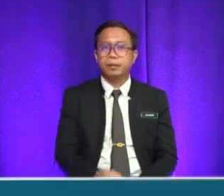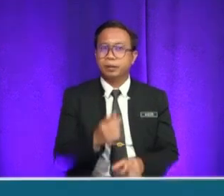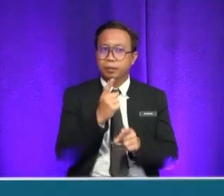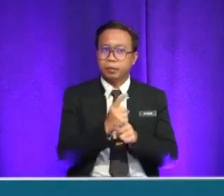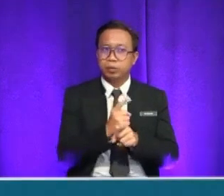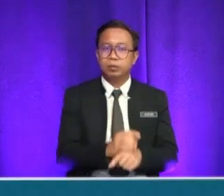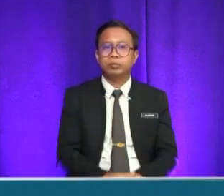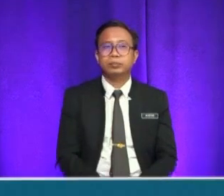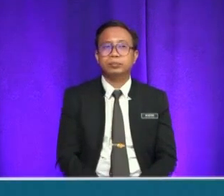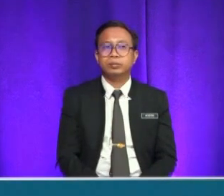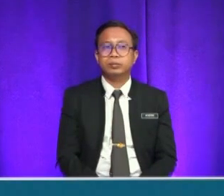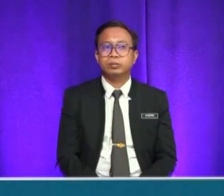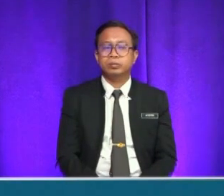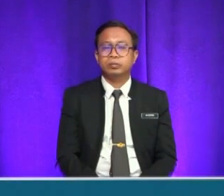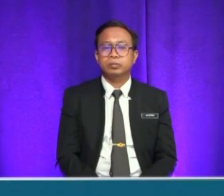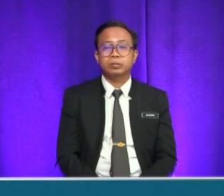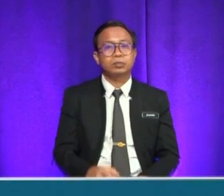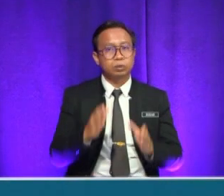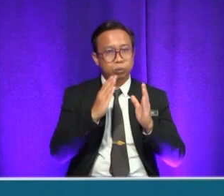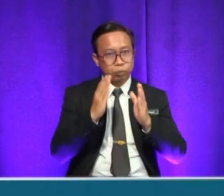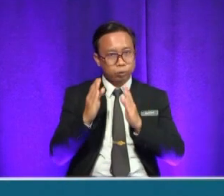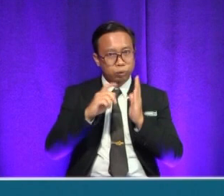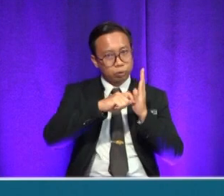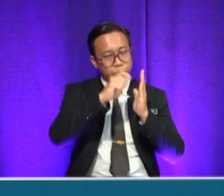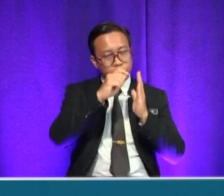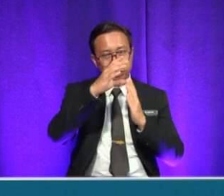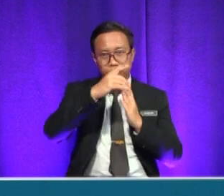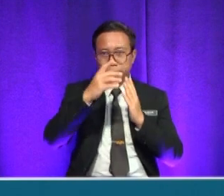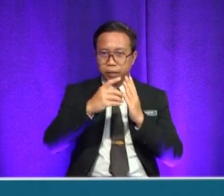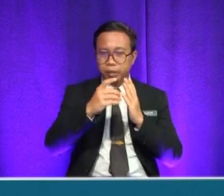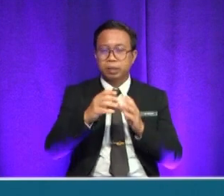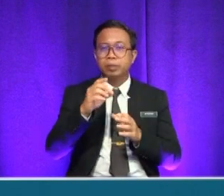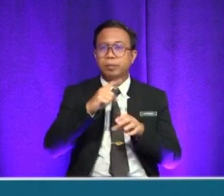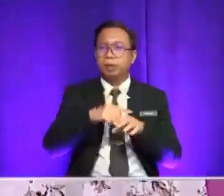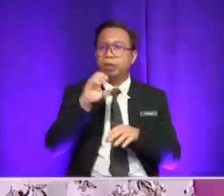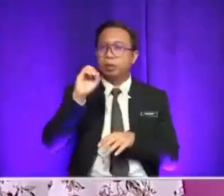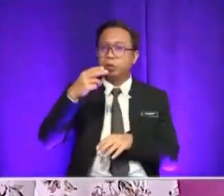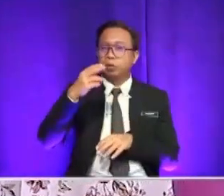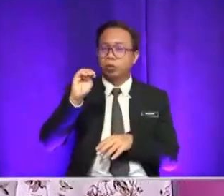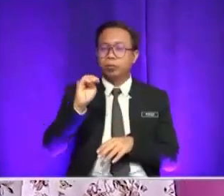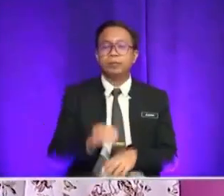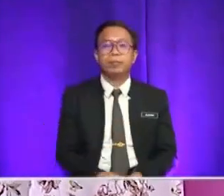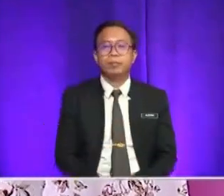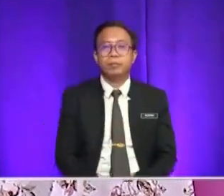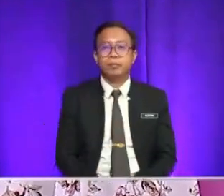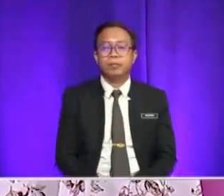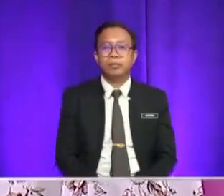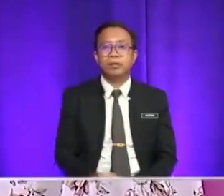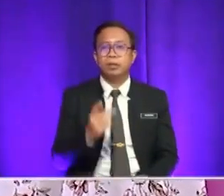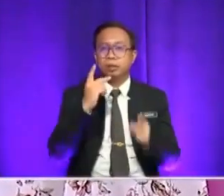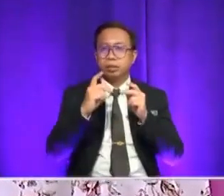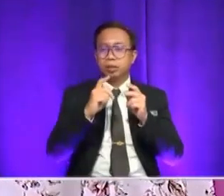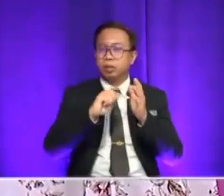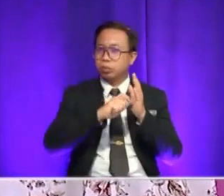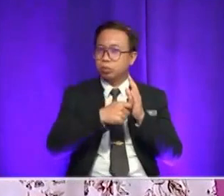dia adalah A. Okey, melaraskan switch pilihan meter pelbagai pada kedudukan ohm. Jadi macam saya kata tadi, kata kuncinya adalah